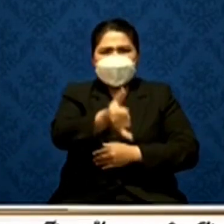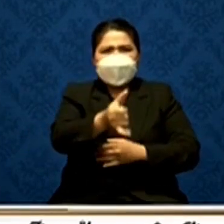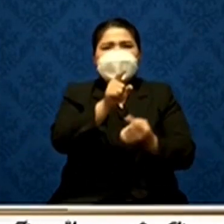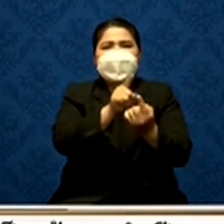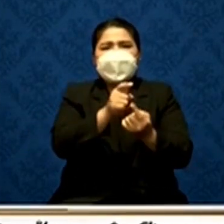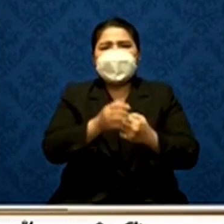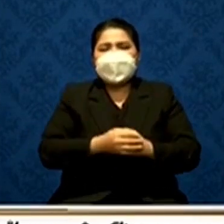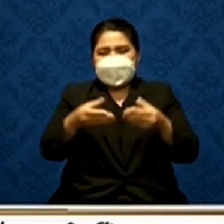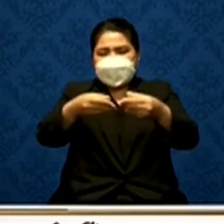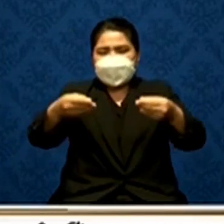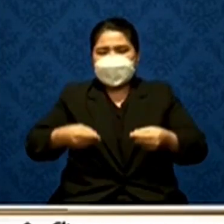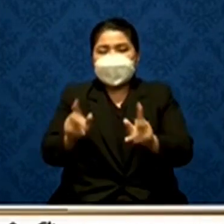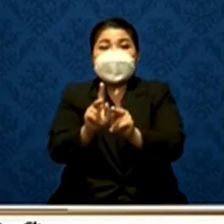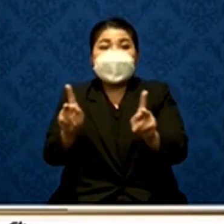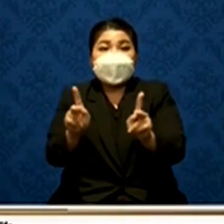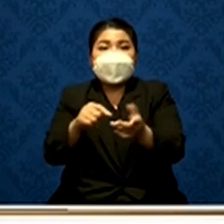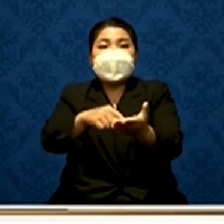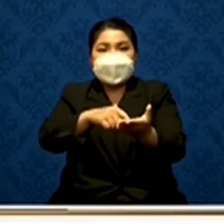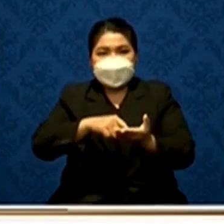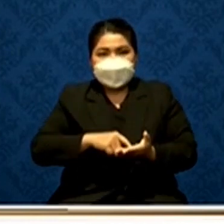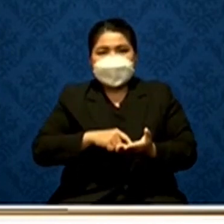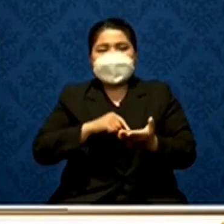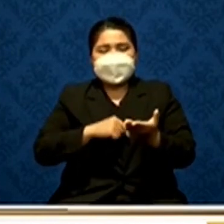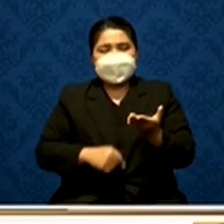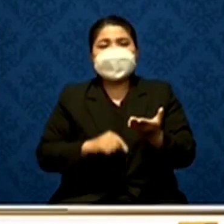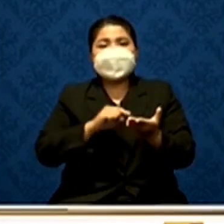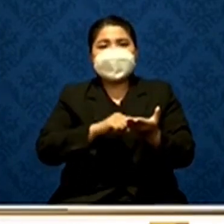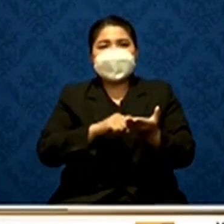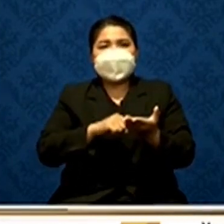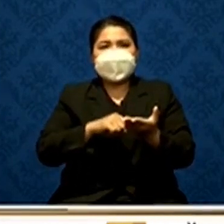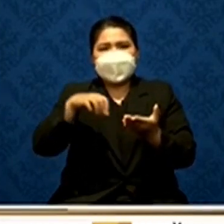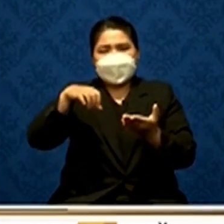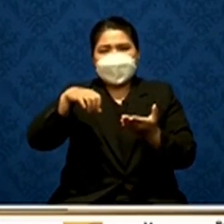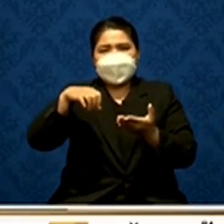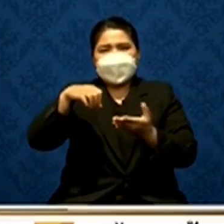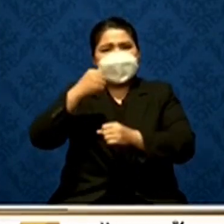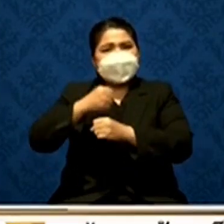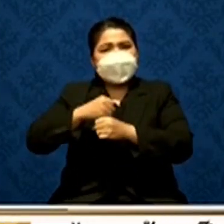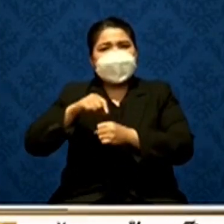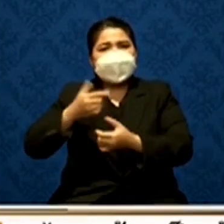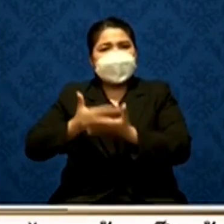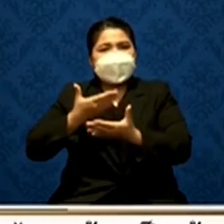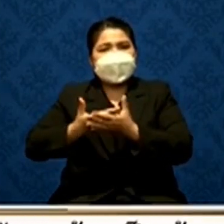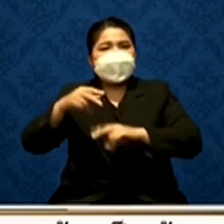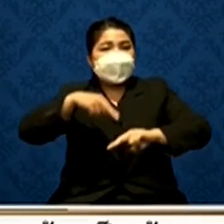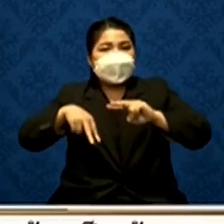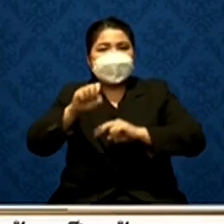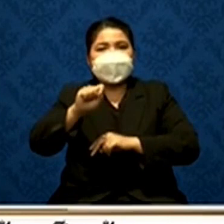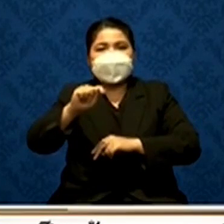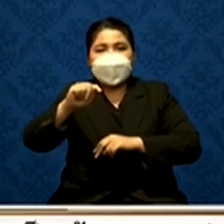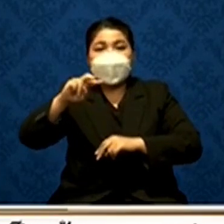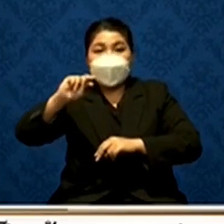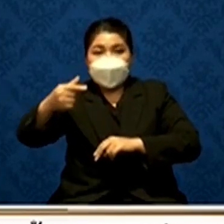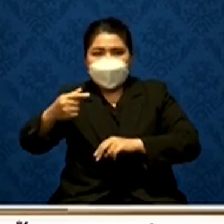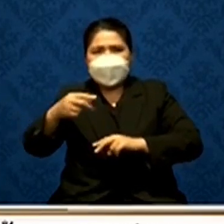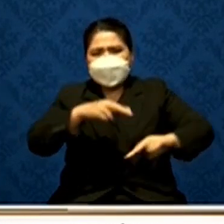ผม ได้รแ่งงานจากขนัรประการการแ่หโชฐวาสำหกงานปวเงินแพ prochaine cartridgesได้ปรวสบปัชีการเคฮ